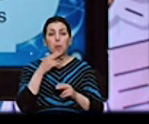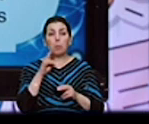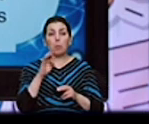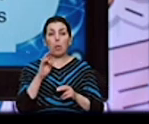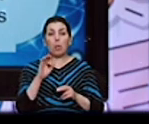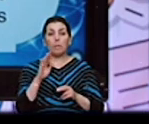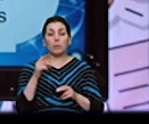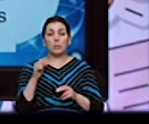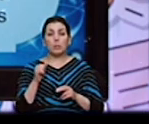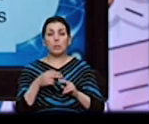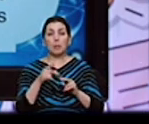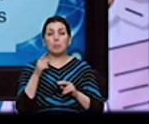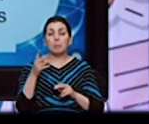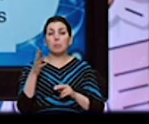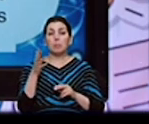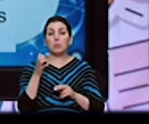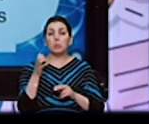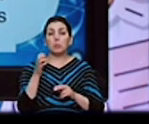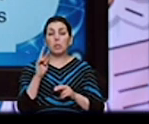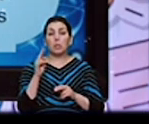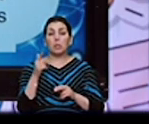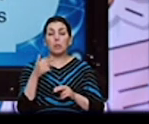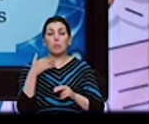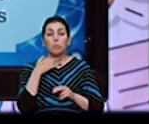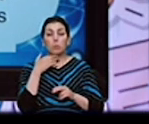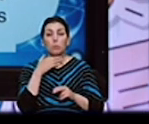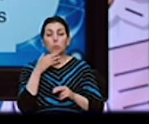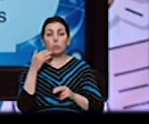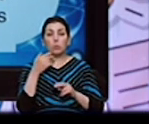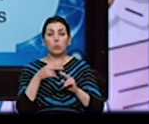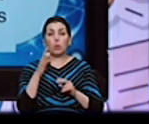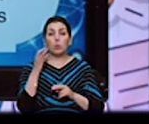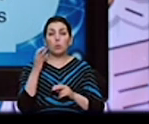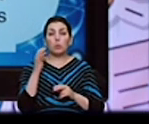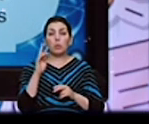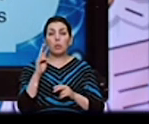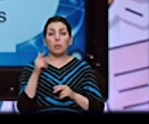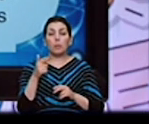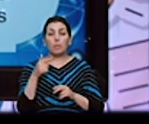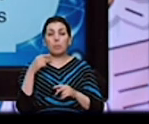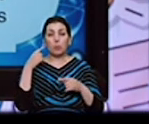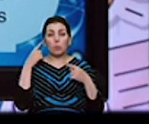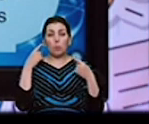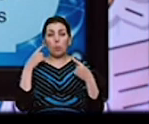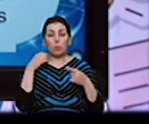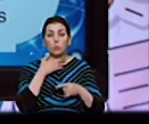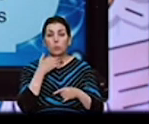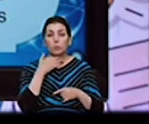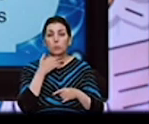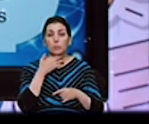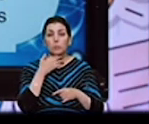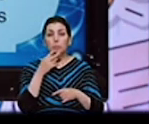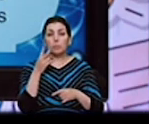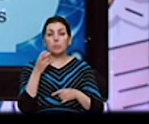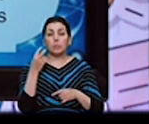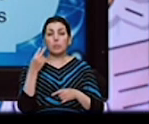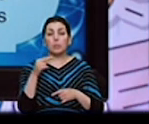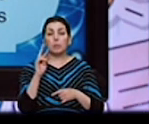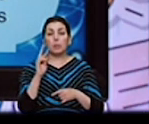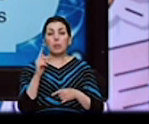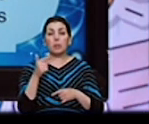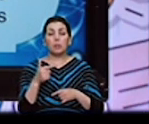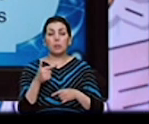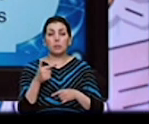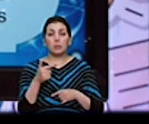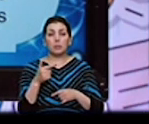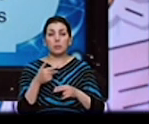Palovga 1500 kg mol go'shti, 400 kg qo'y go'shti, 220